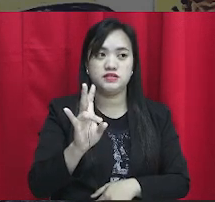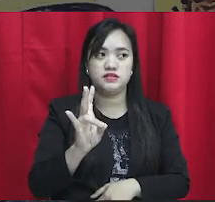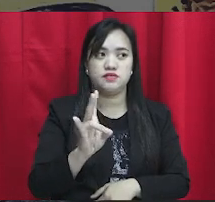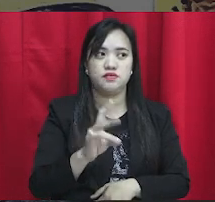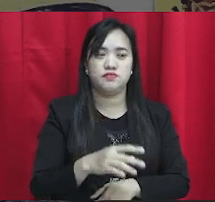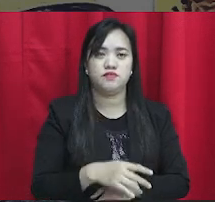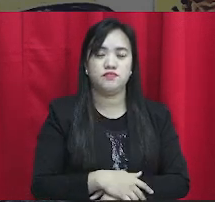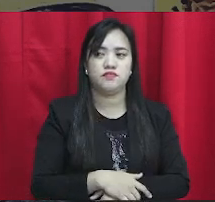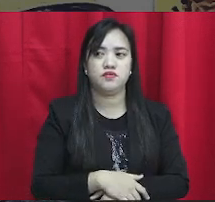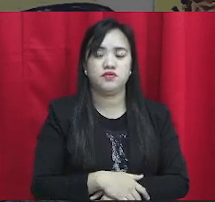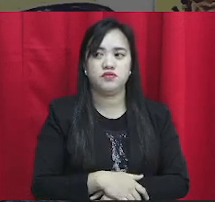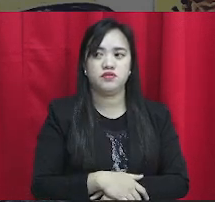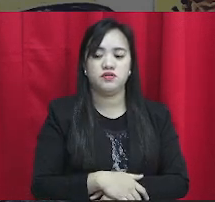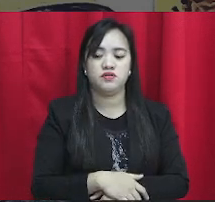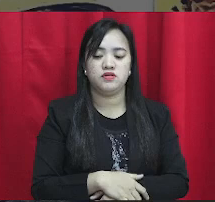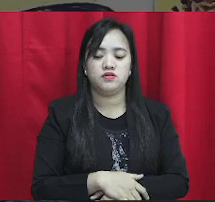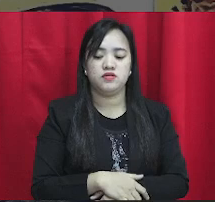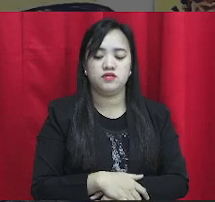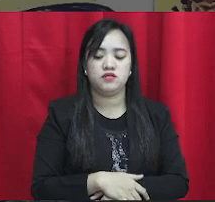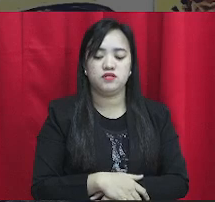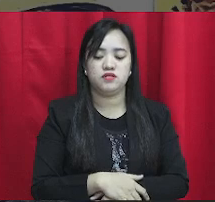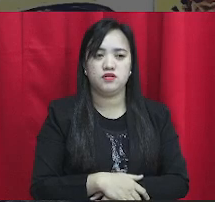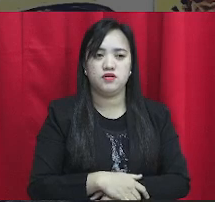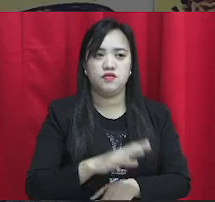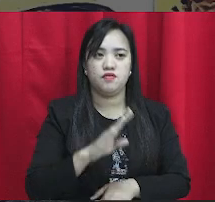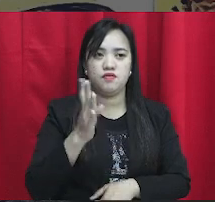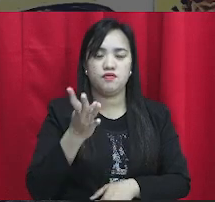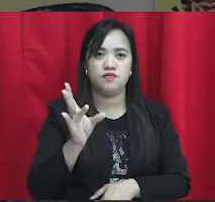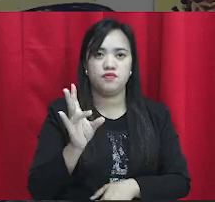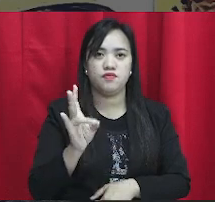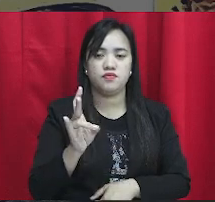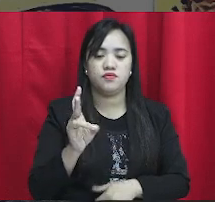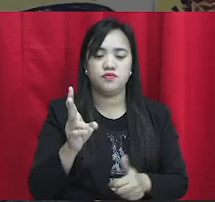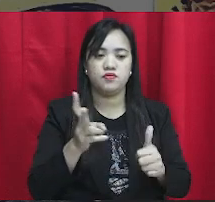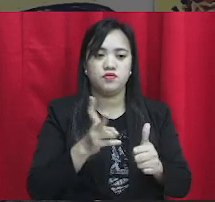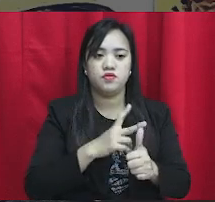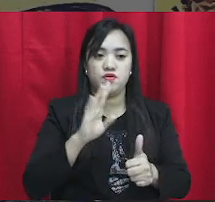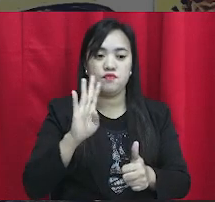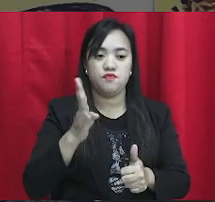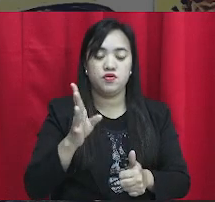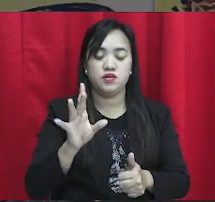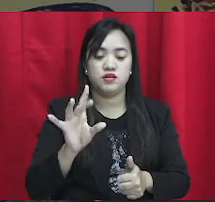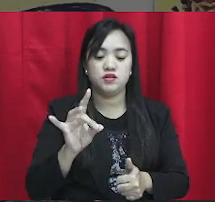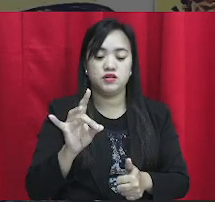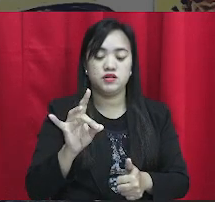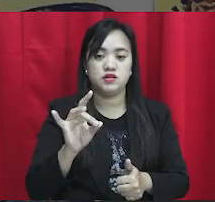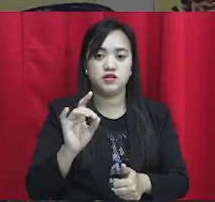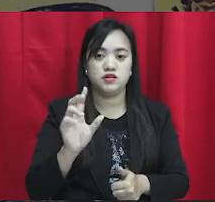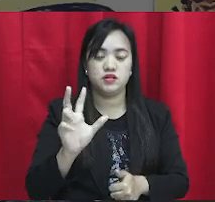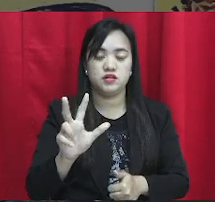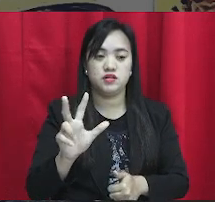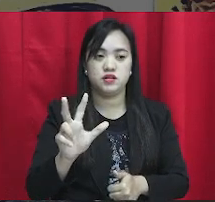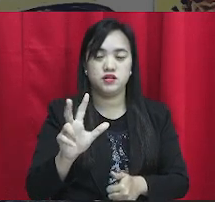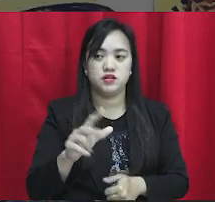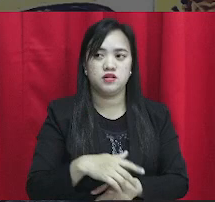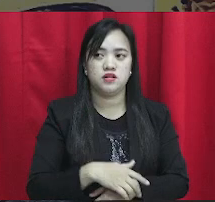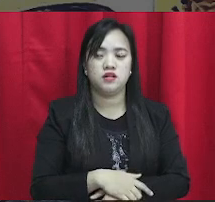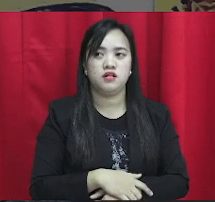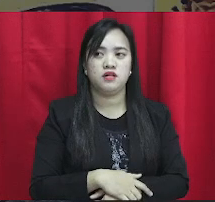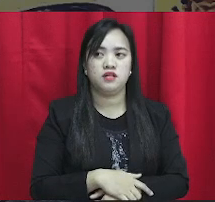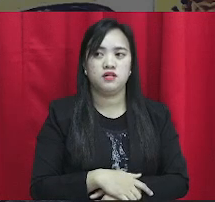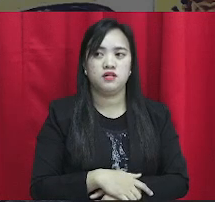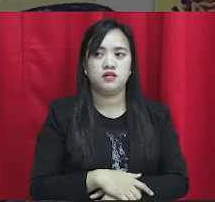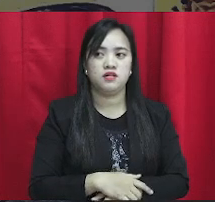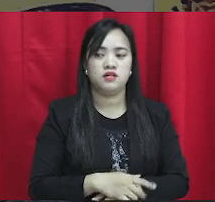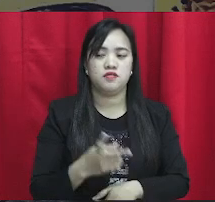47. Yung panganay ko is 47. Yung pangalawa ko is 46. Tapos yung na kaming kasal. Opo. Kasama